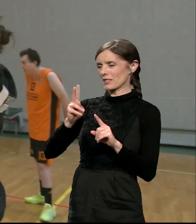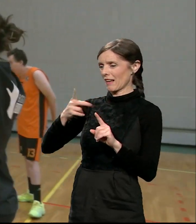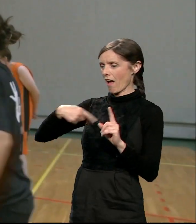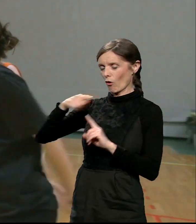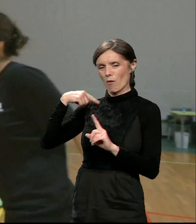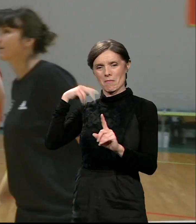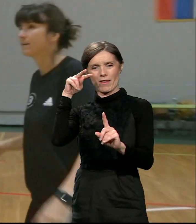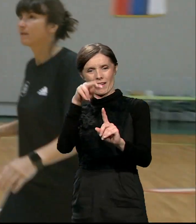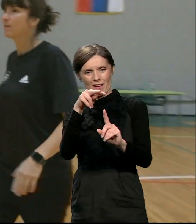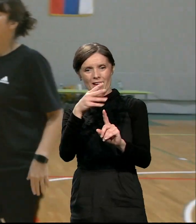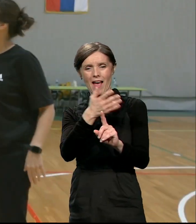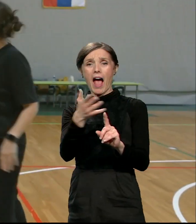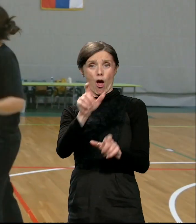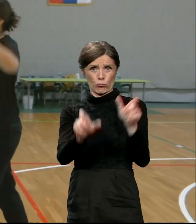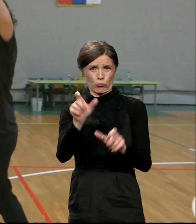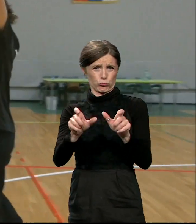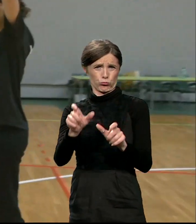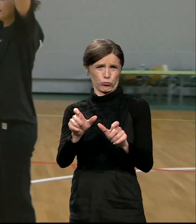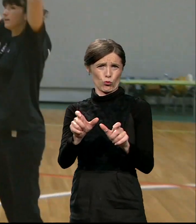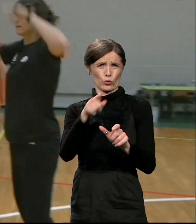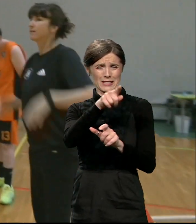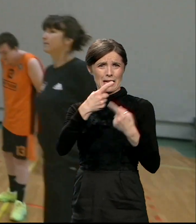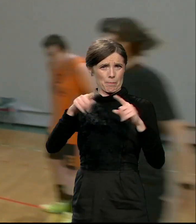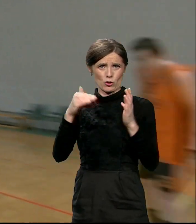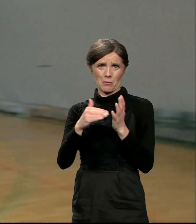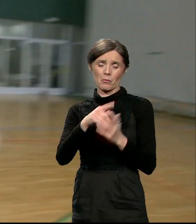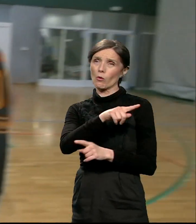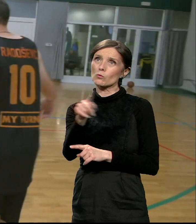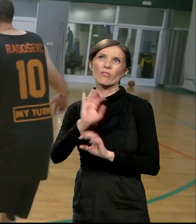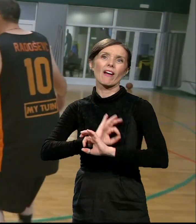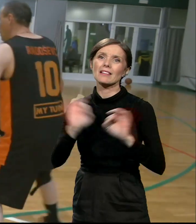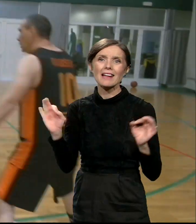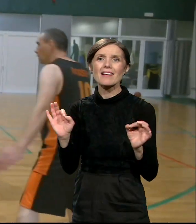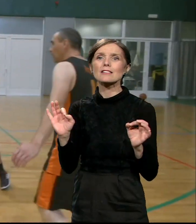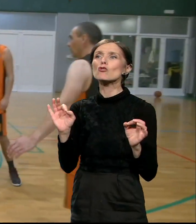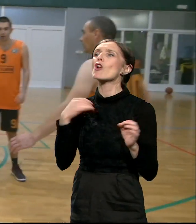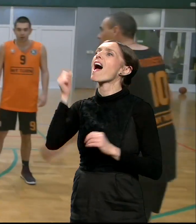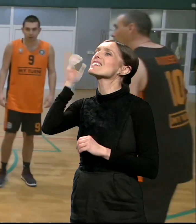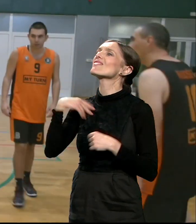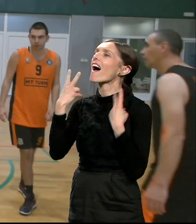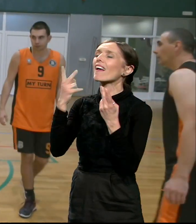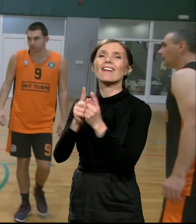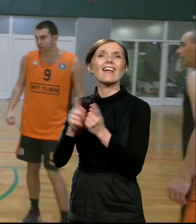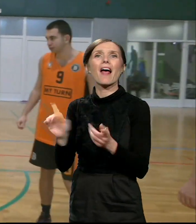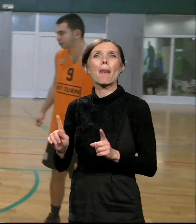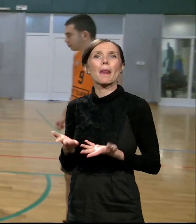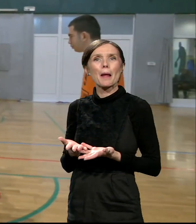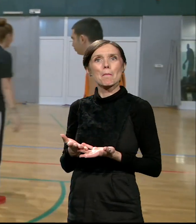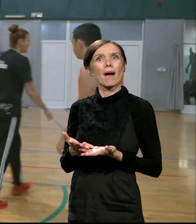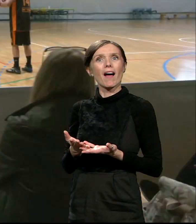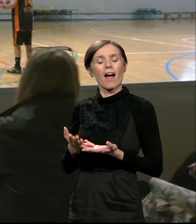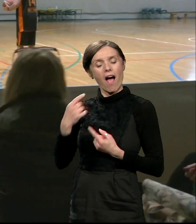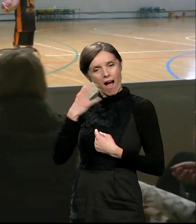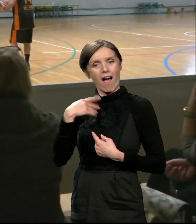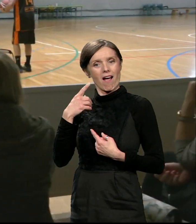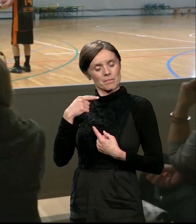ljudi sa posebnim potrebama su toliko fantastični, mi ih ne viđamo toliko, tako da mi je bilo fantastično